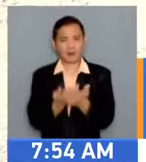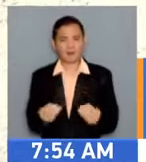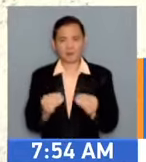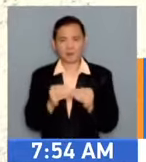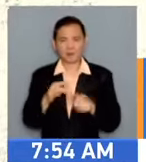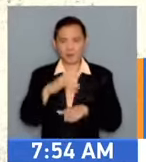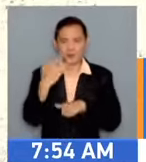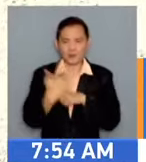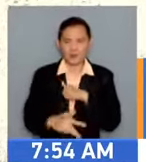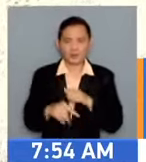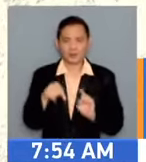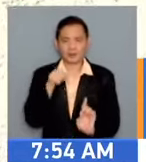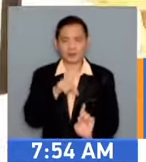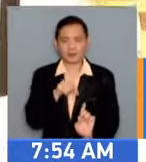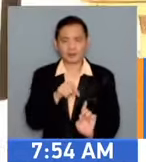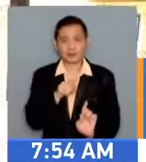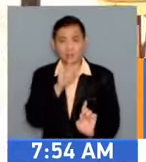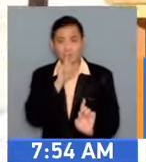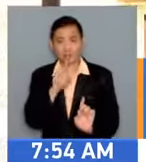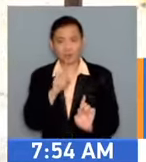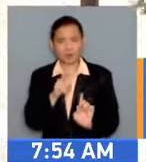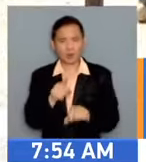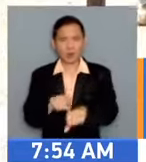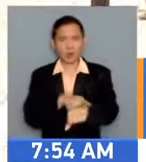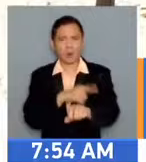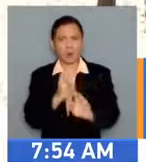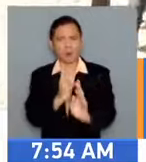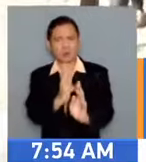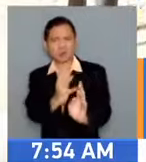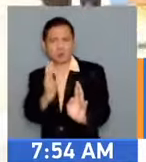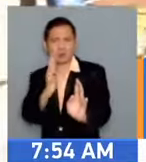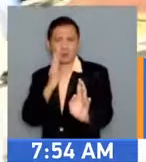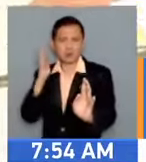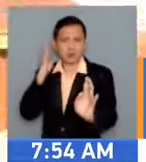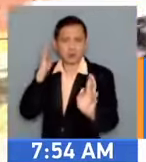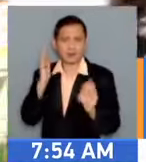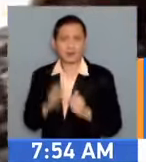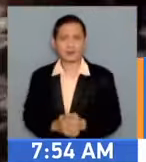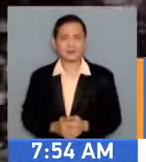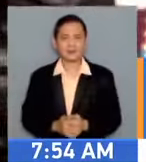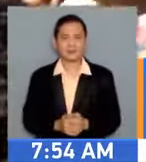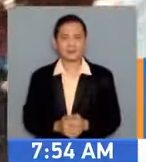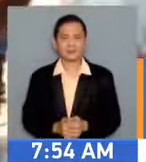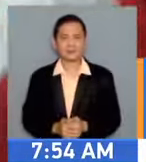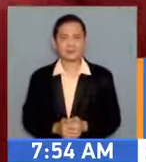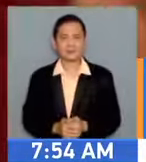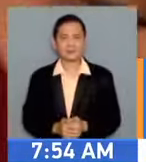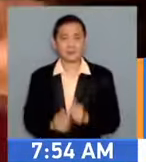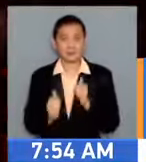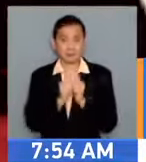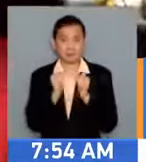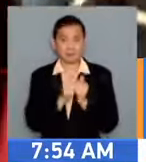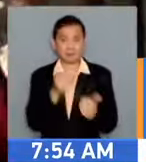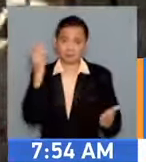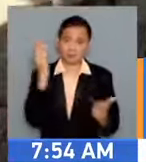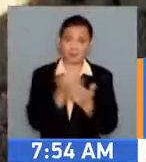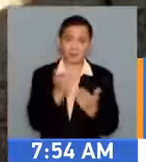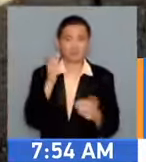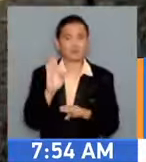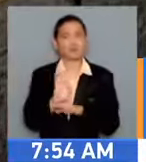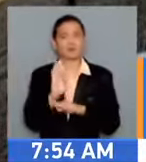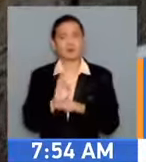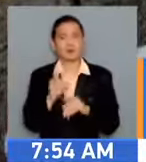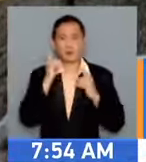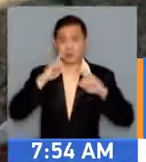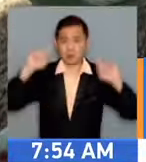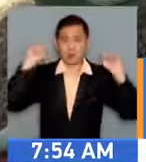na talaga yung pila. So, ganun, testament na talaga namang buong magdamag, buong araw talagang